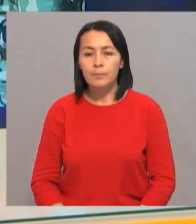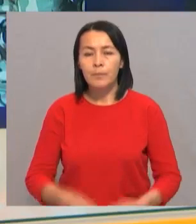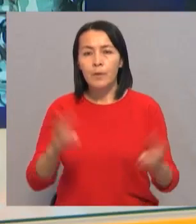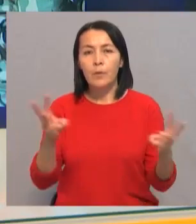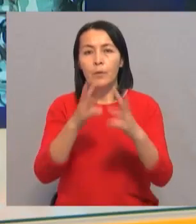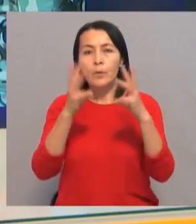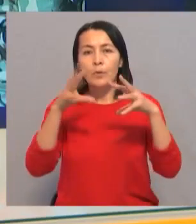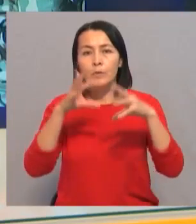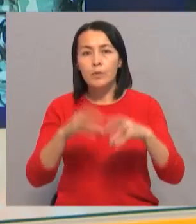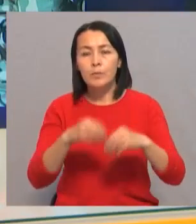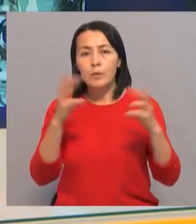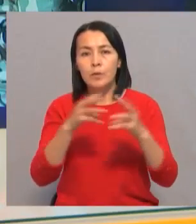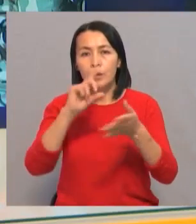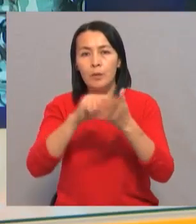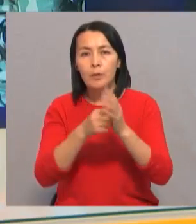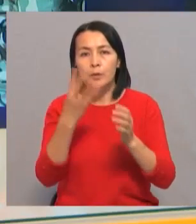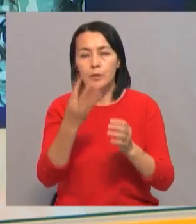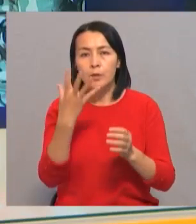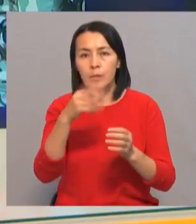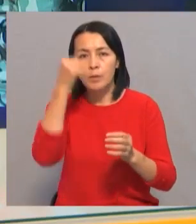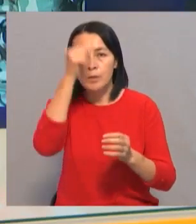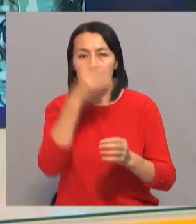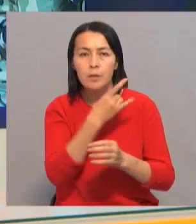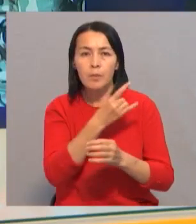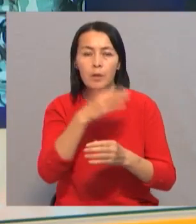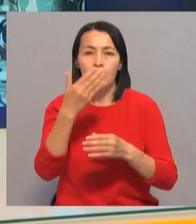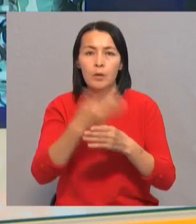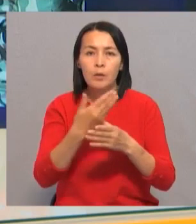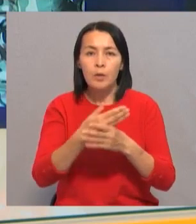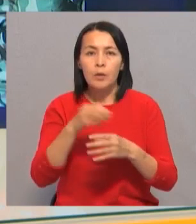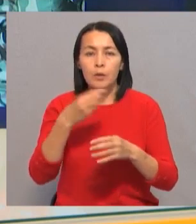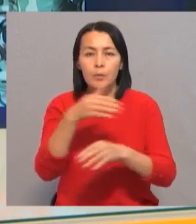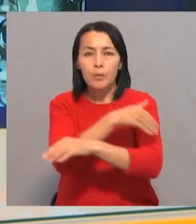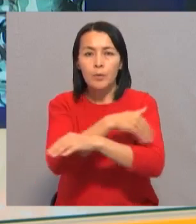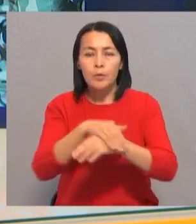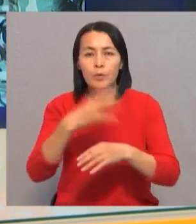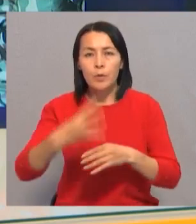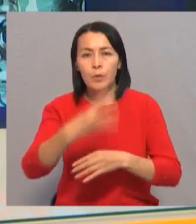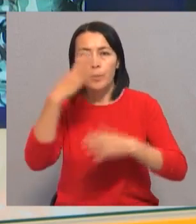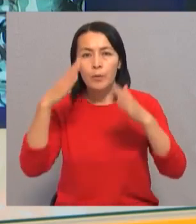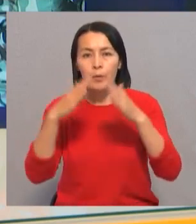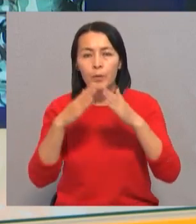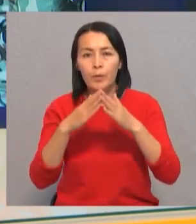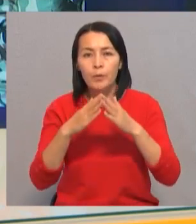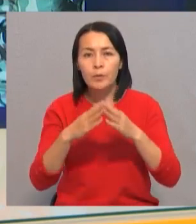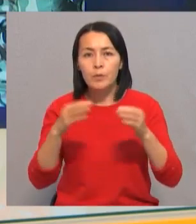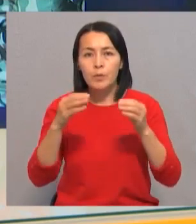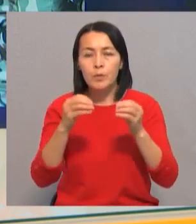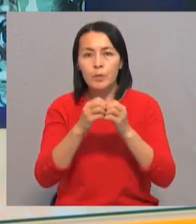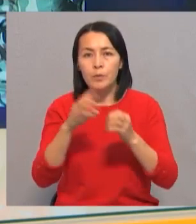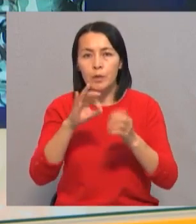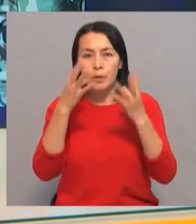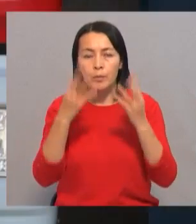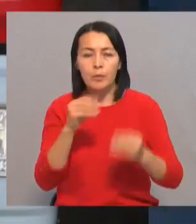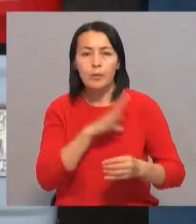Өрт сөндірушілер жанып жатқан пәтерден 4 және 5 жасар баланы құтқарды. Оқиға Төлеметов көшесіндегі көпқабатты үйлердің бірінде 10-шы қазан күні